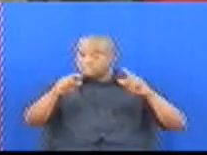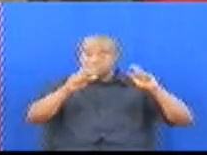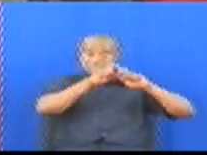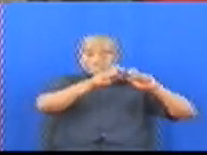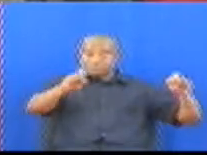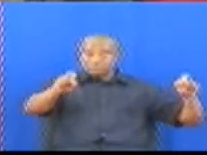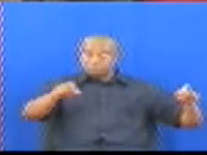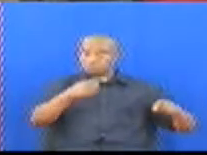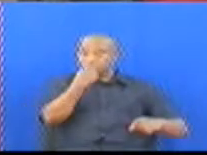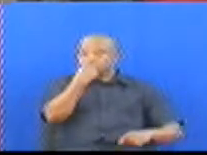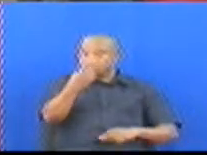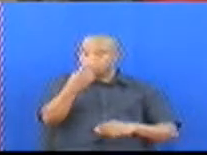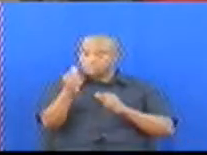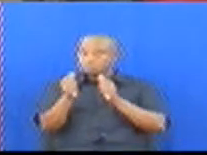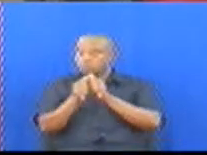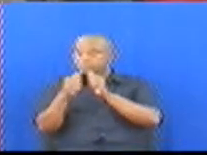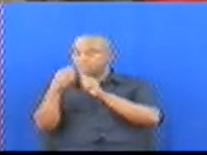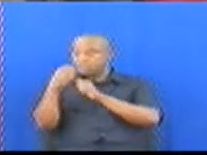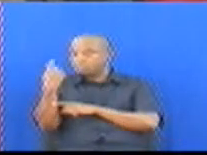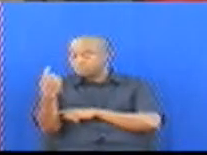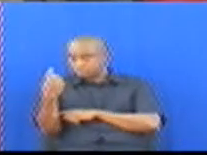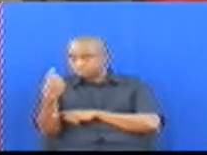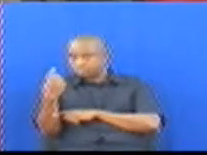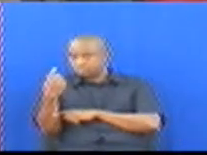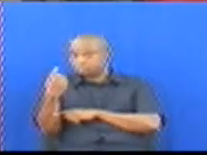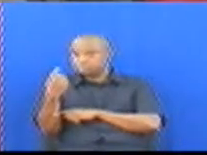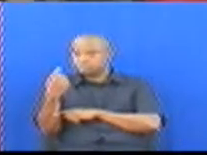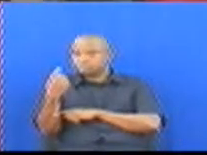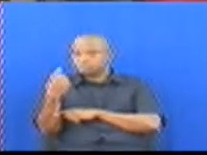111 kifungu cha